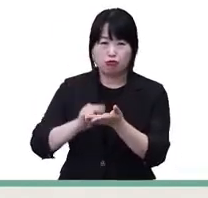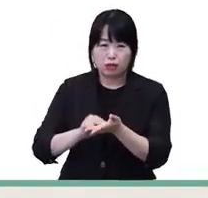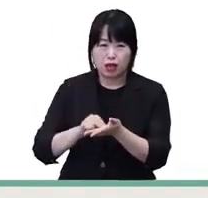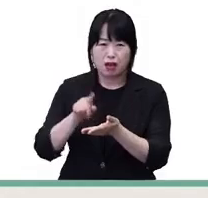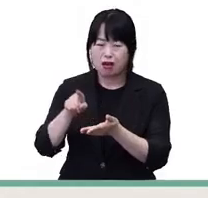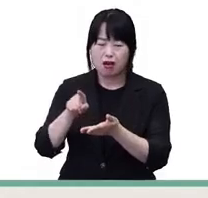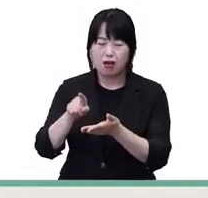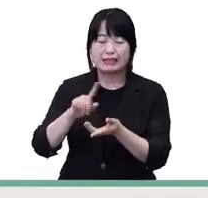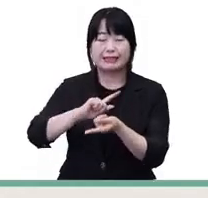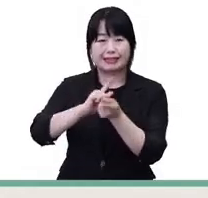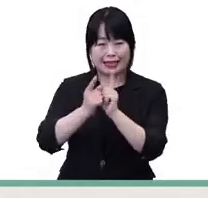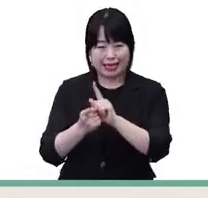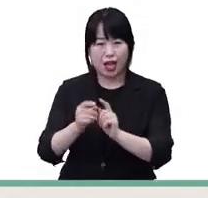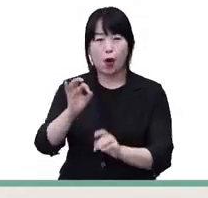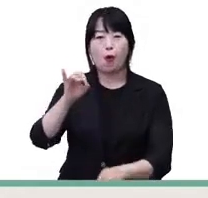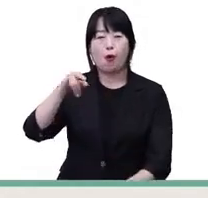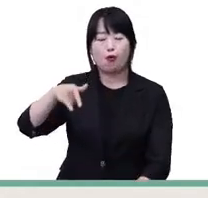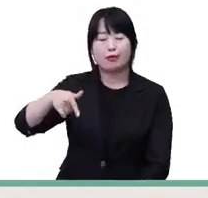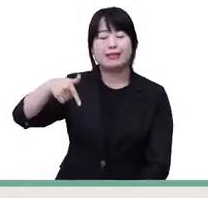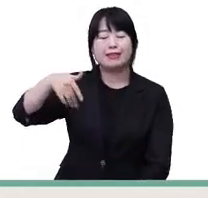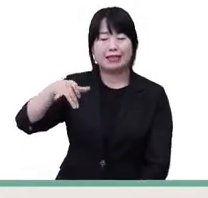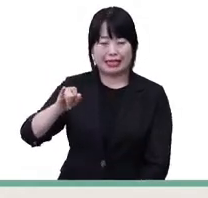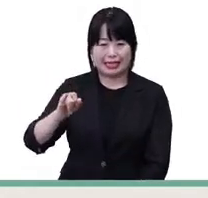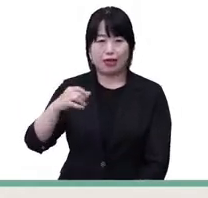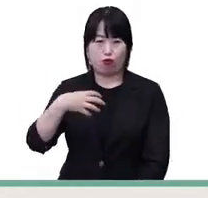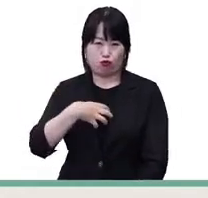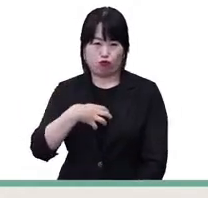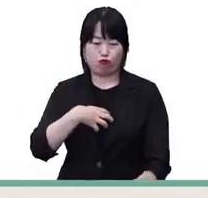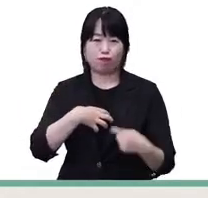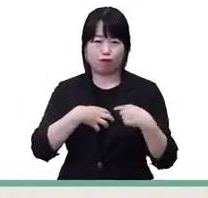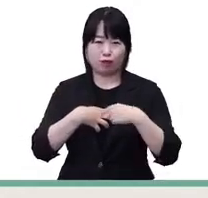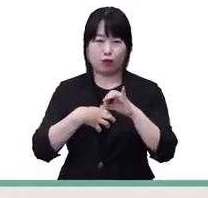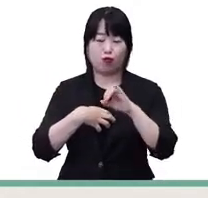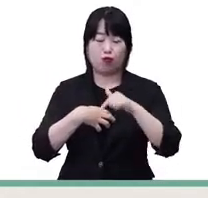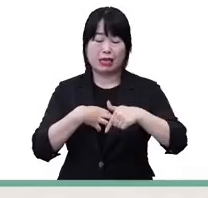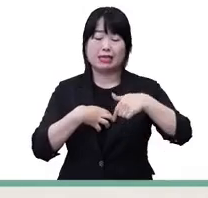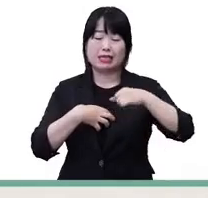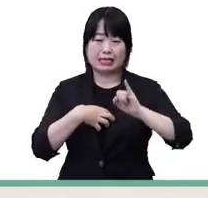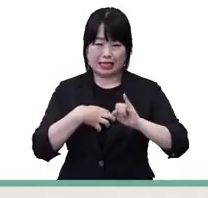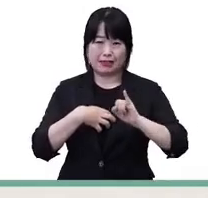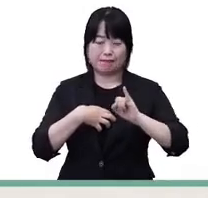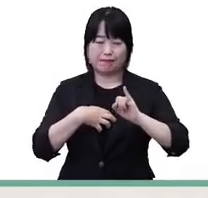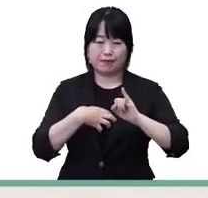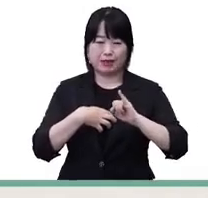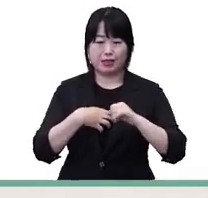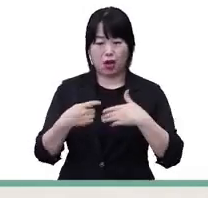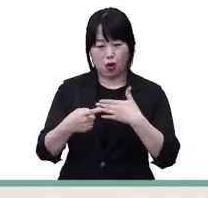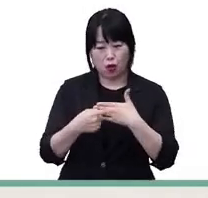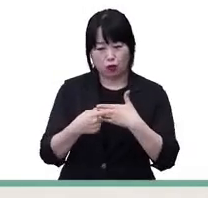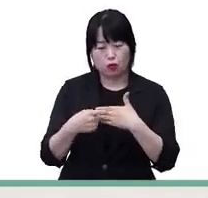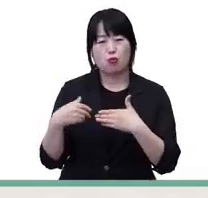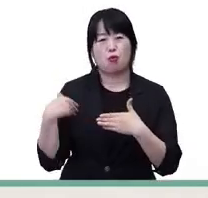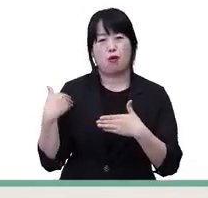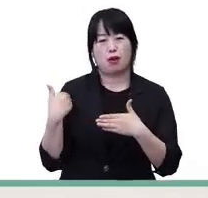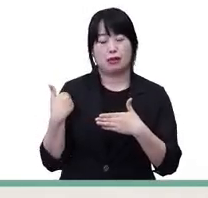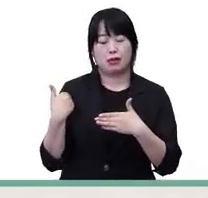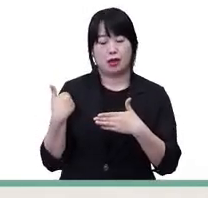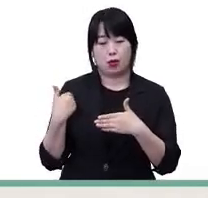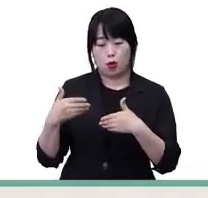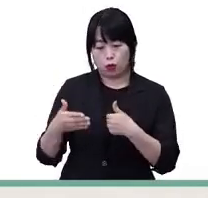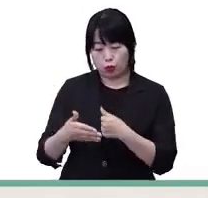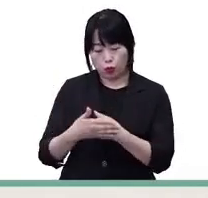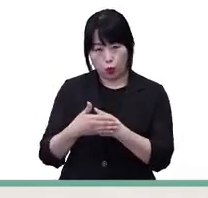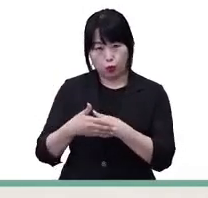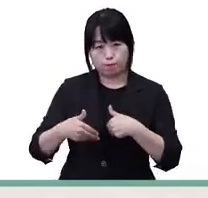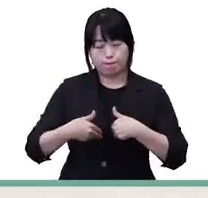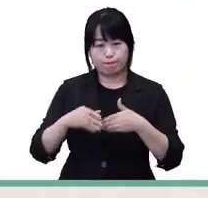대신 사용하면서 현재 나타나고 있지는 않지만 적절하게 개입하지 않을 경우에